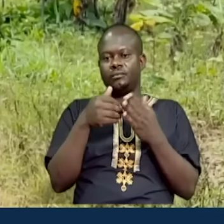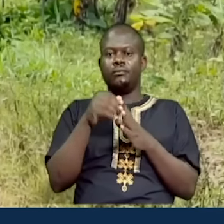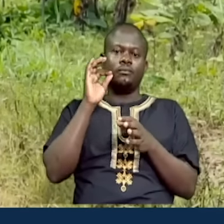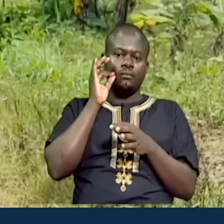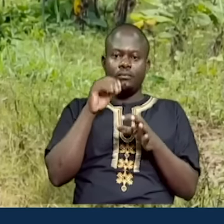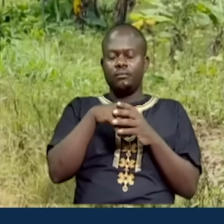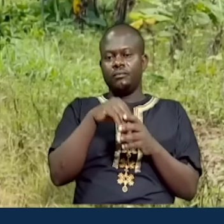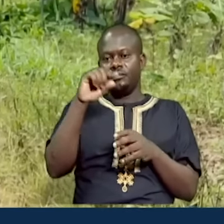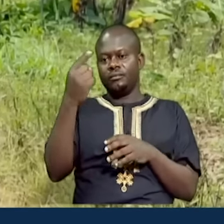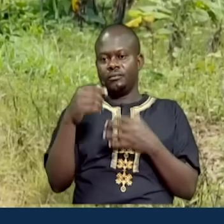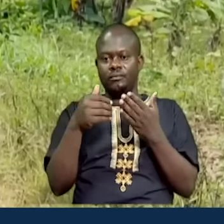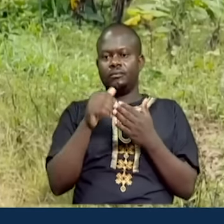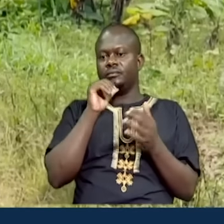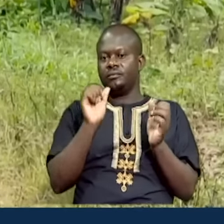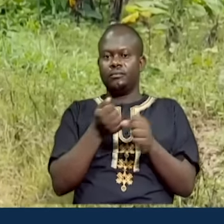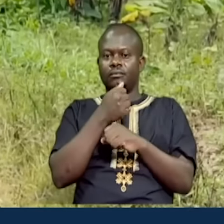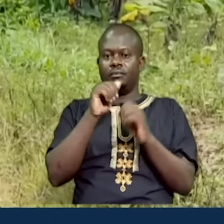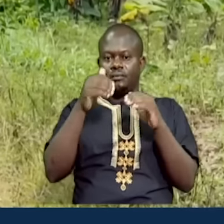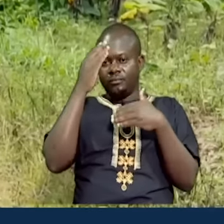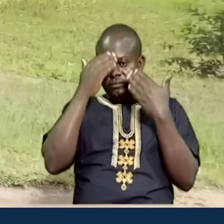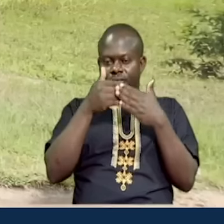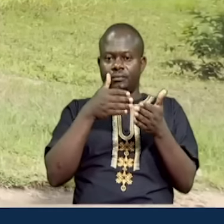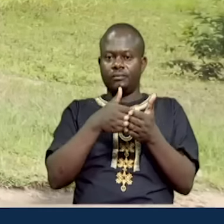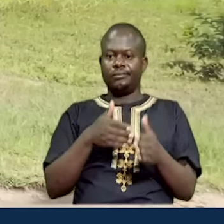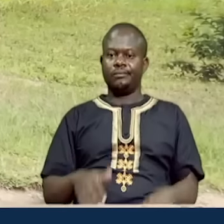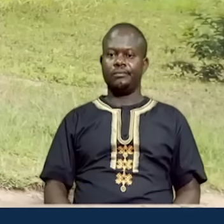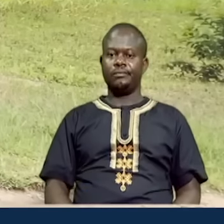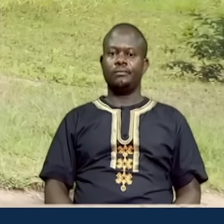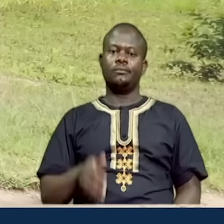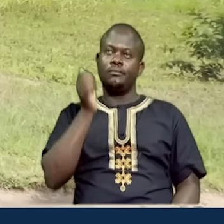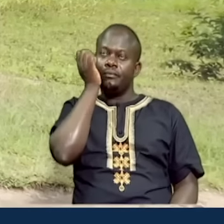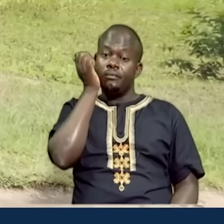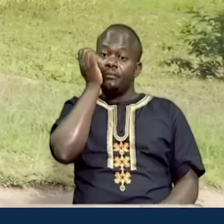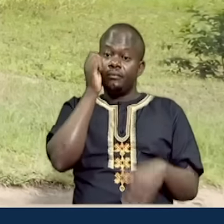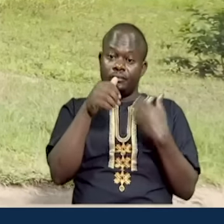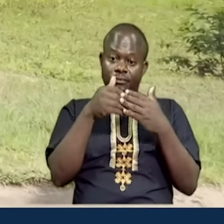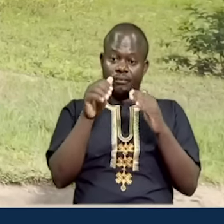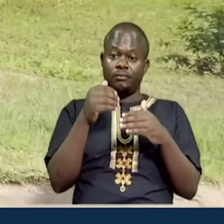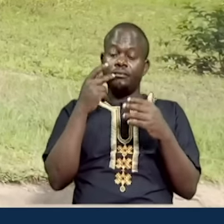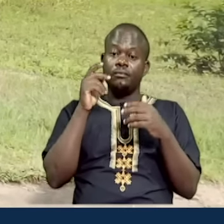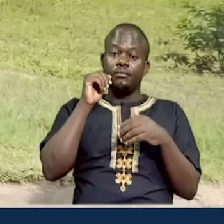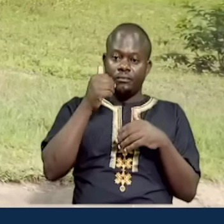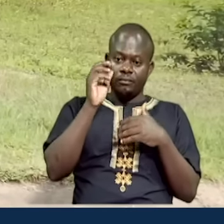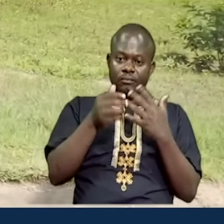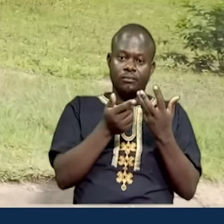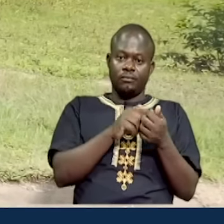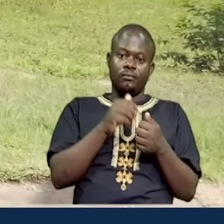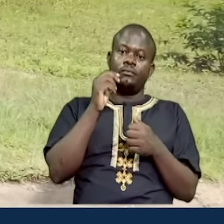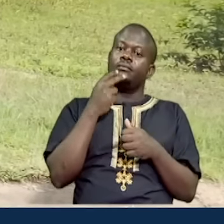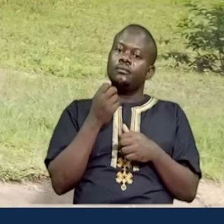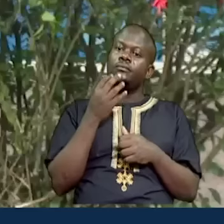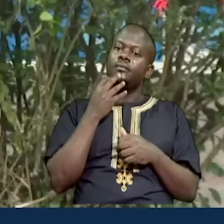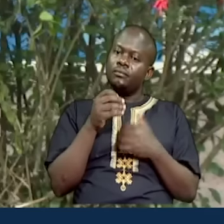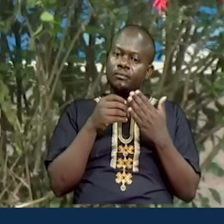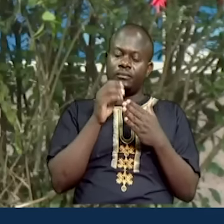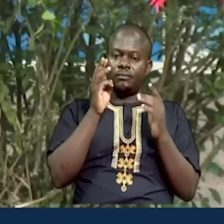mo kimwe ntago tubasha kubihinga kuko baratubujije n'ibishyimbo ari ibishyimbo twabihingaga tuvuga ngo ejo bazaza kubara ku wa mbere bazaza ku wa kane